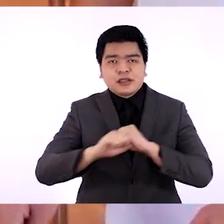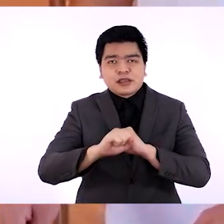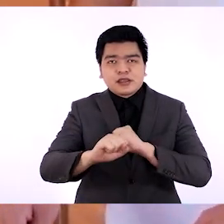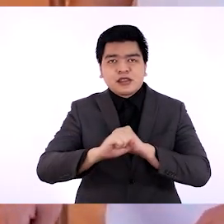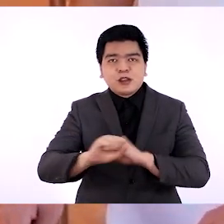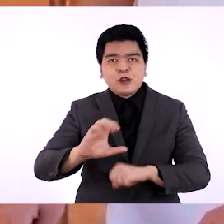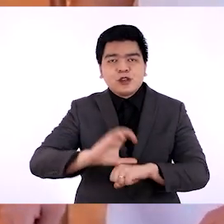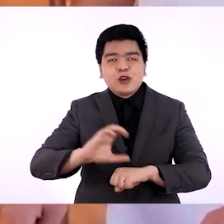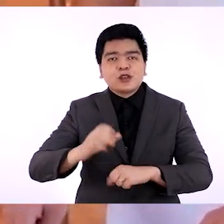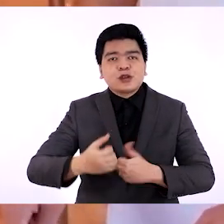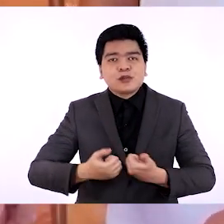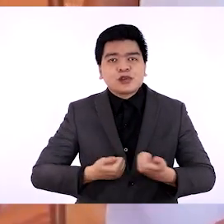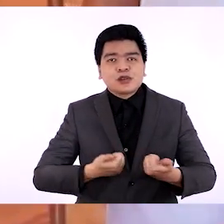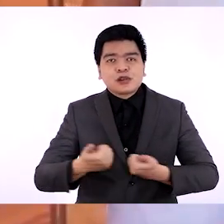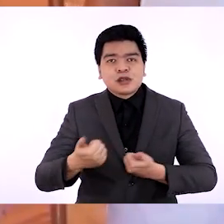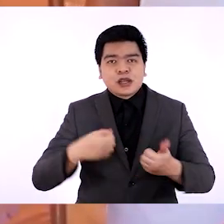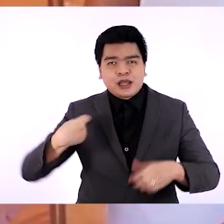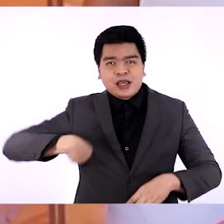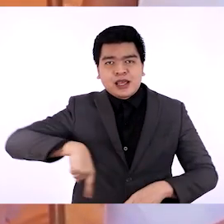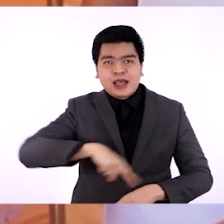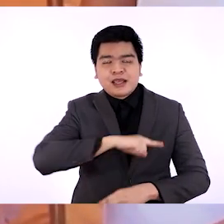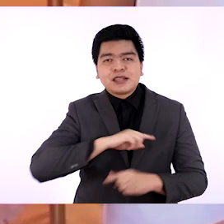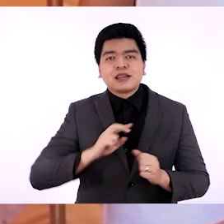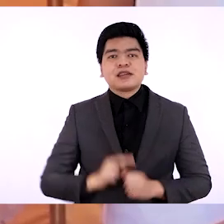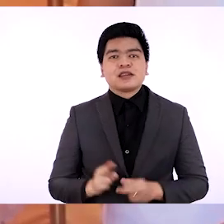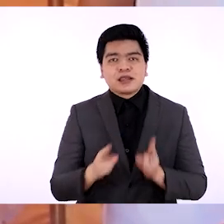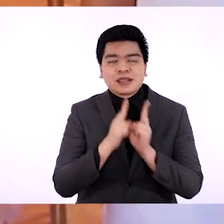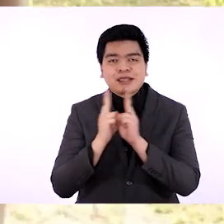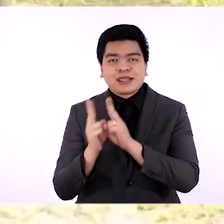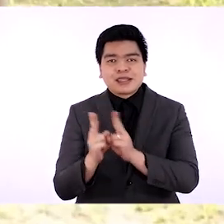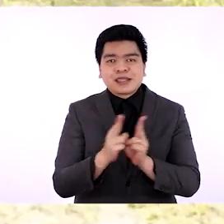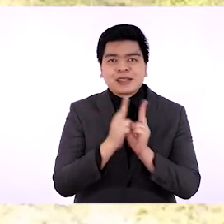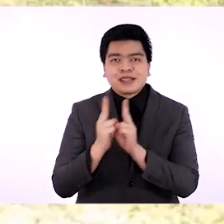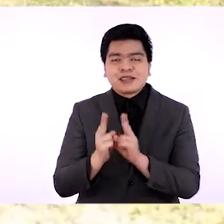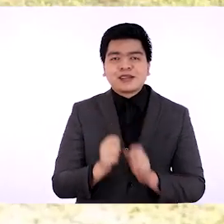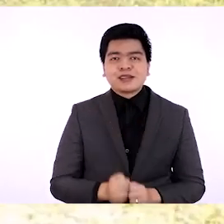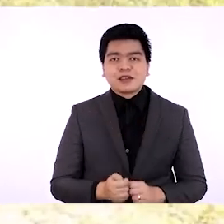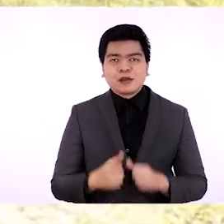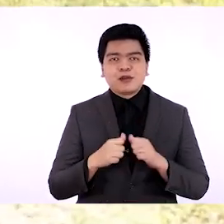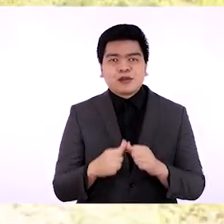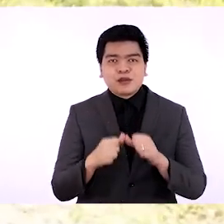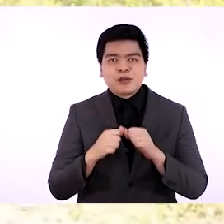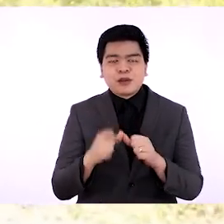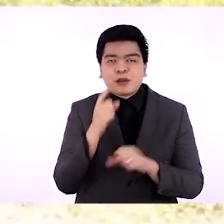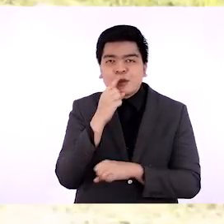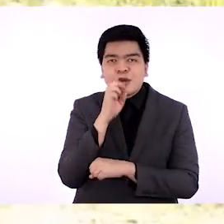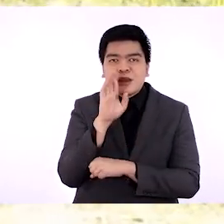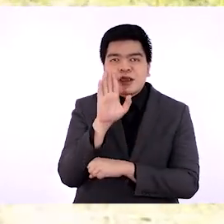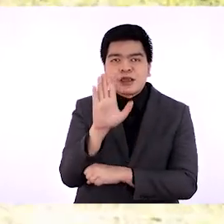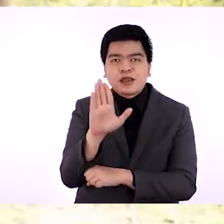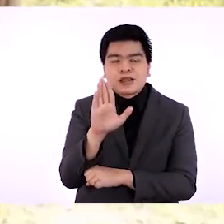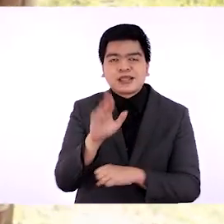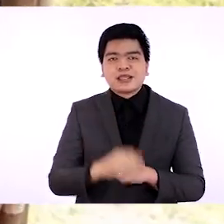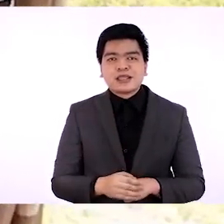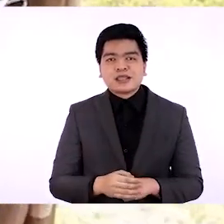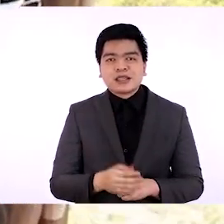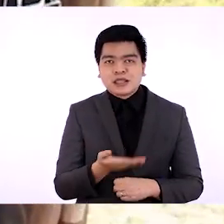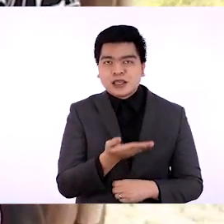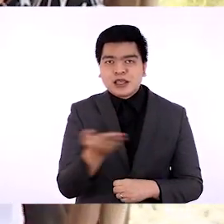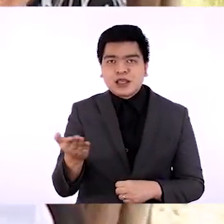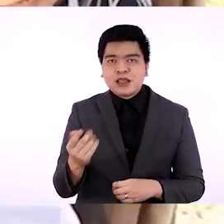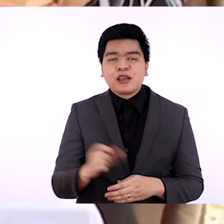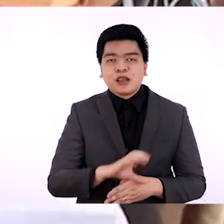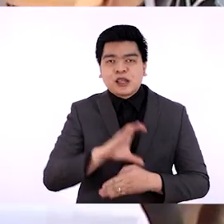ng pamamahala ay kami po ay makikipagkaisa ng lubos. Patuloy namang ipinapangako ng mga kapatid na lubos